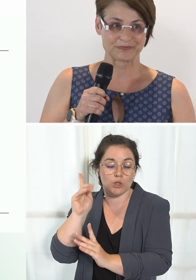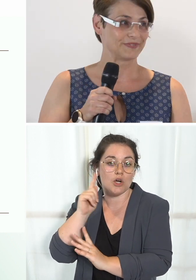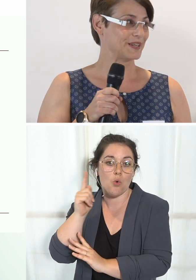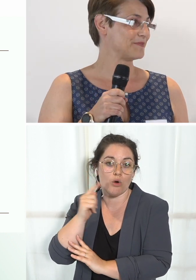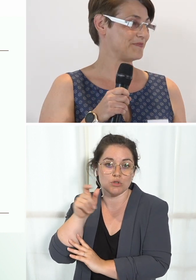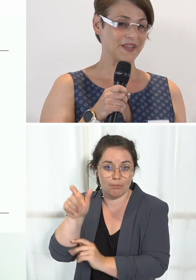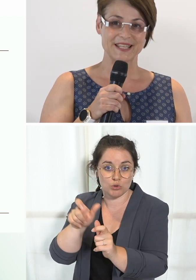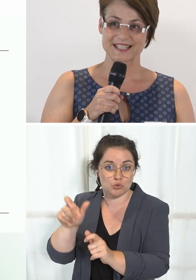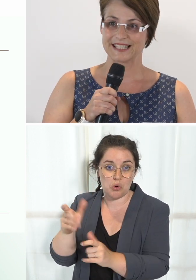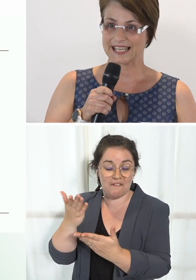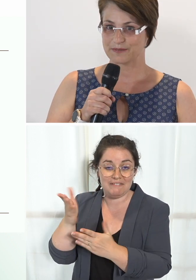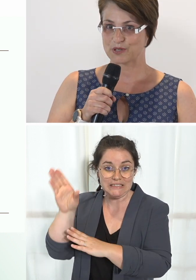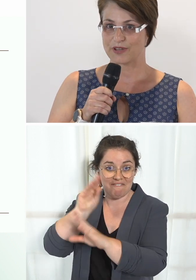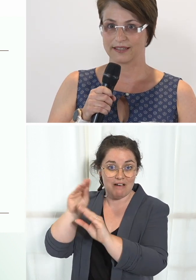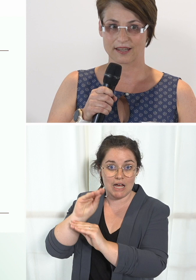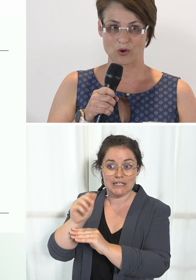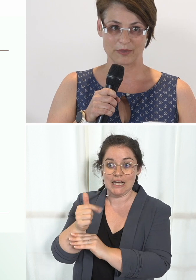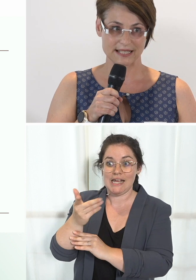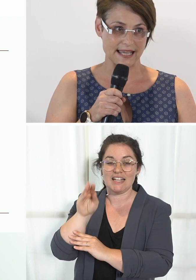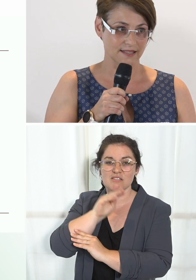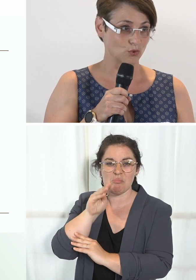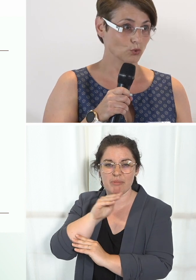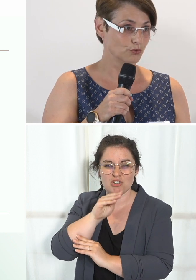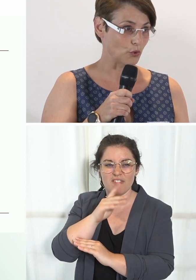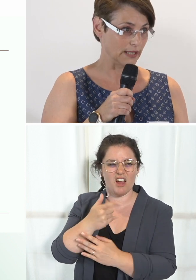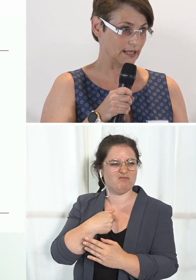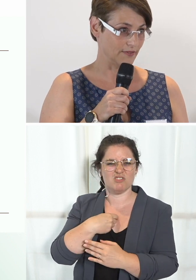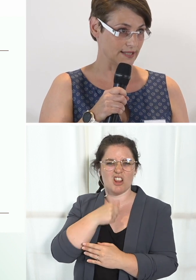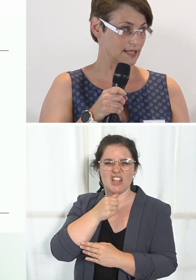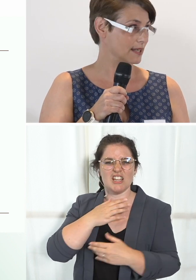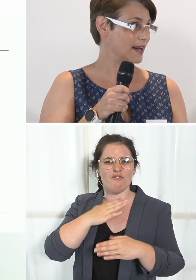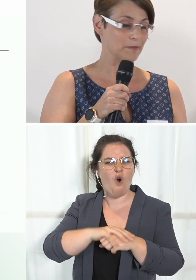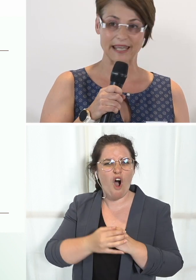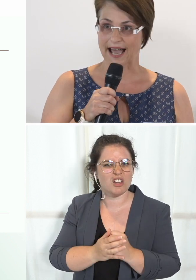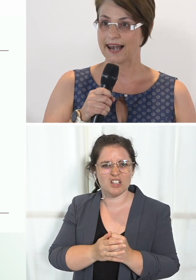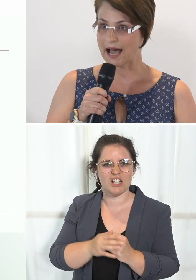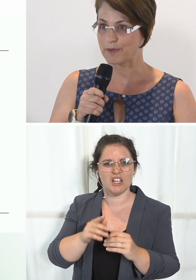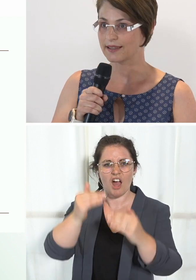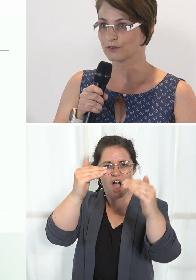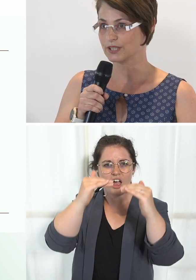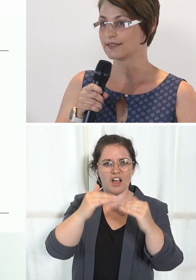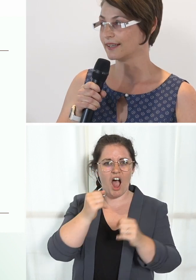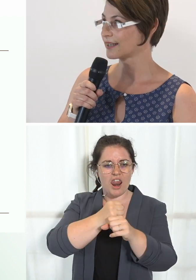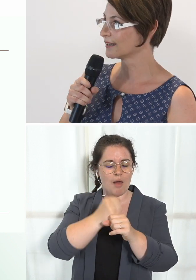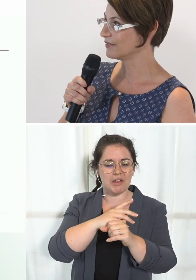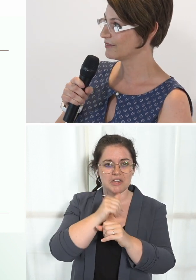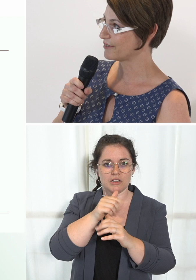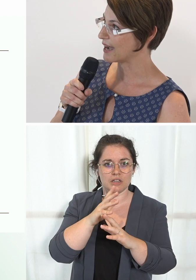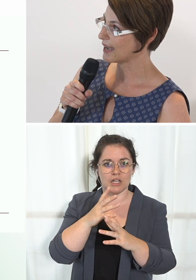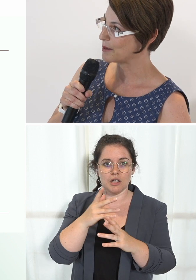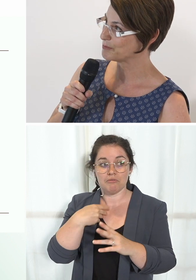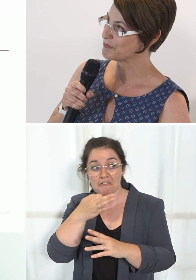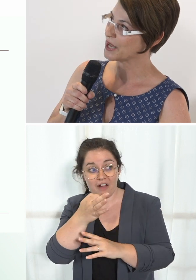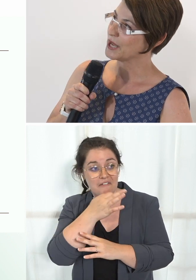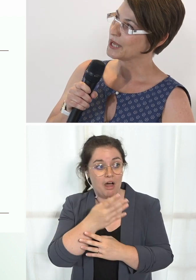Gehörlosen? Ja, da sind die ersten Beschwerden gekommen, die seien so unfreundlich, wenn die am Regal arbeiten und nicht reagieren, wenn wir